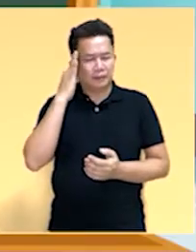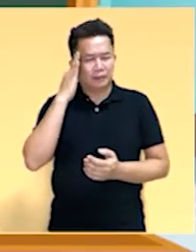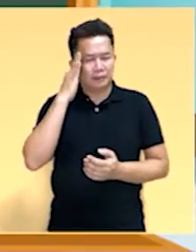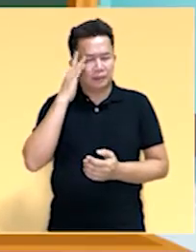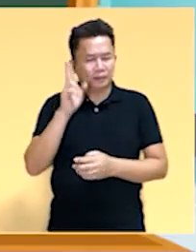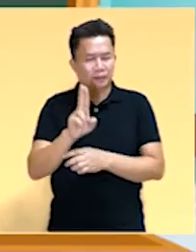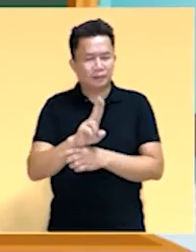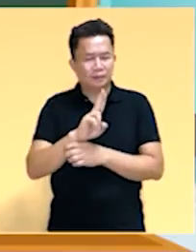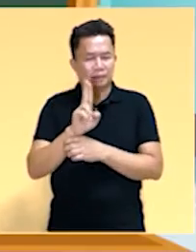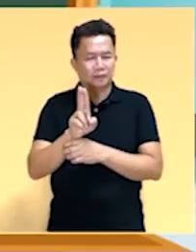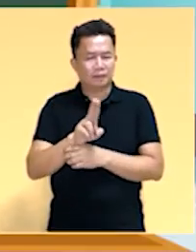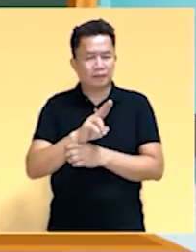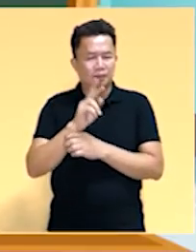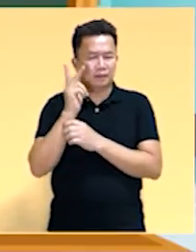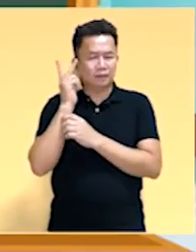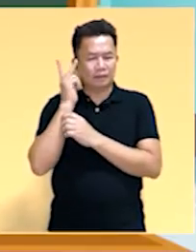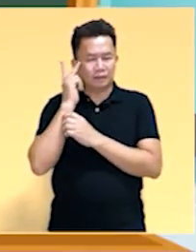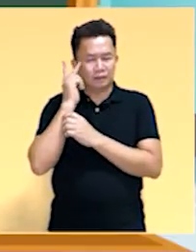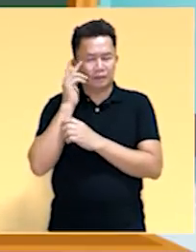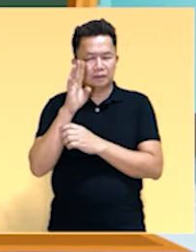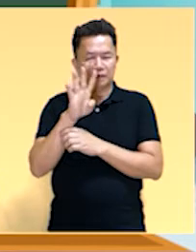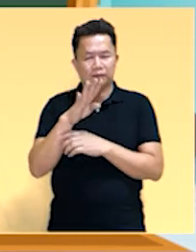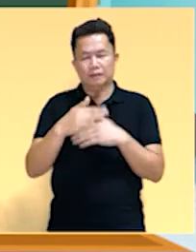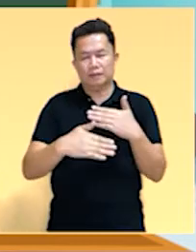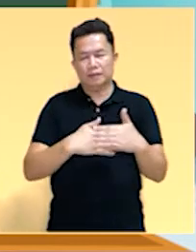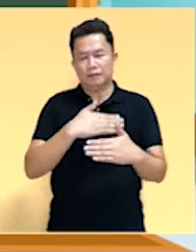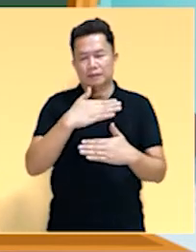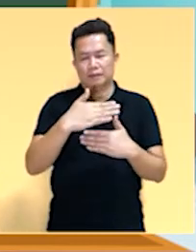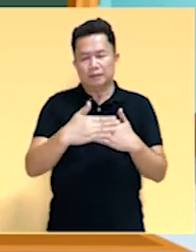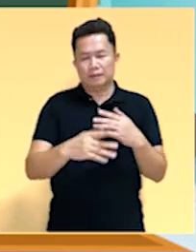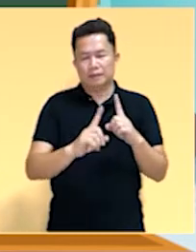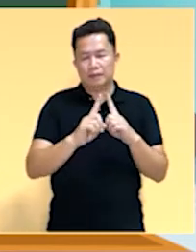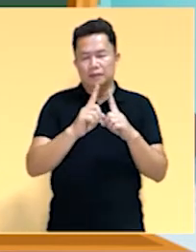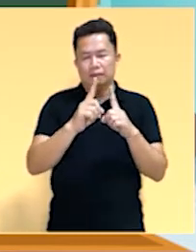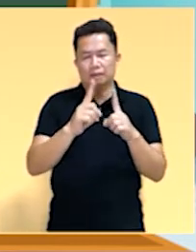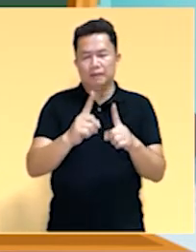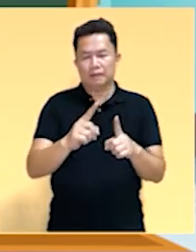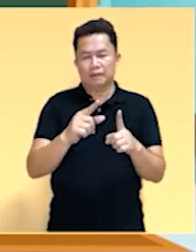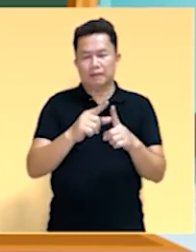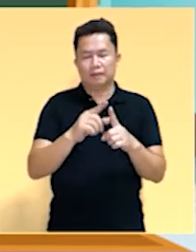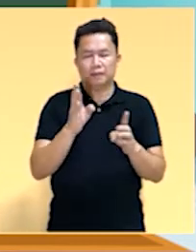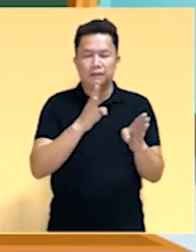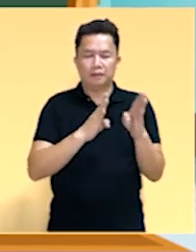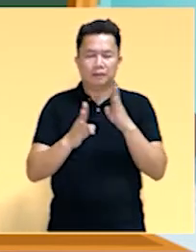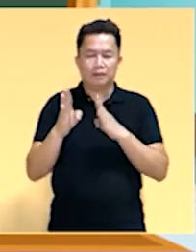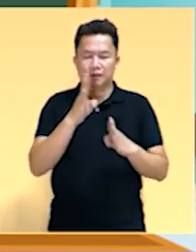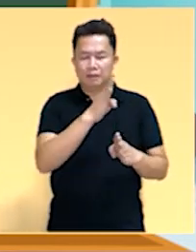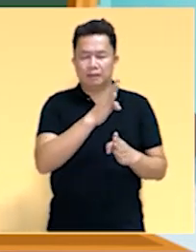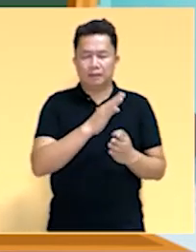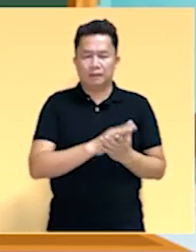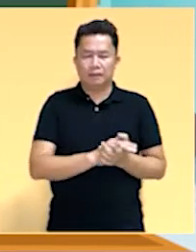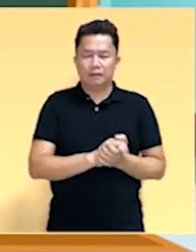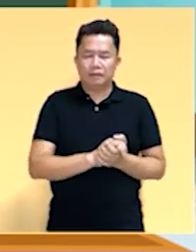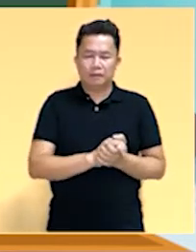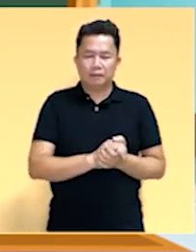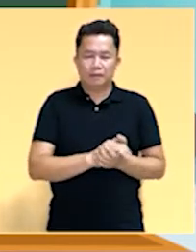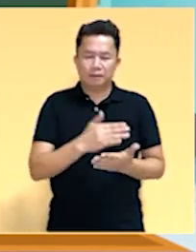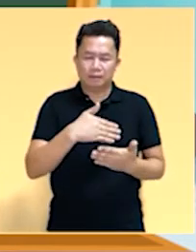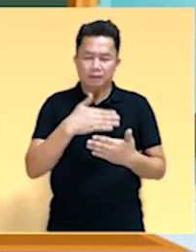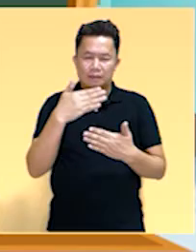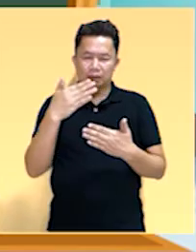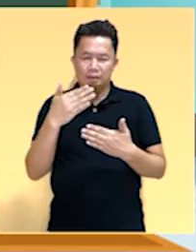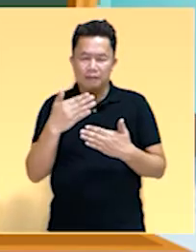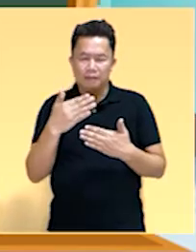Alam niyo na ang paggamit ng Polya's 4-step procedure sa pagsagot ng word problem.